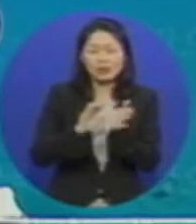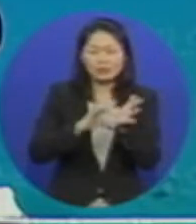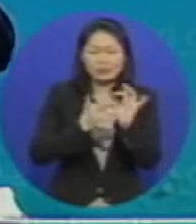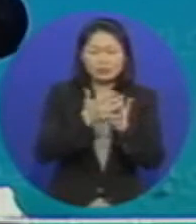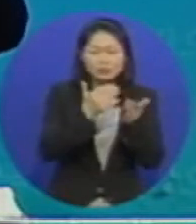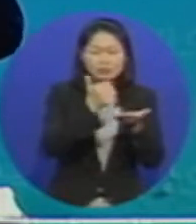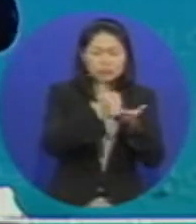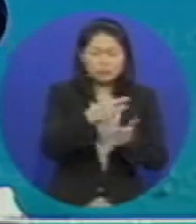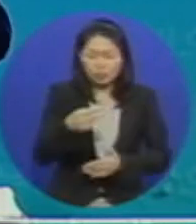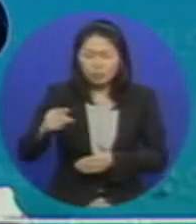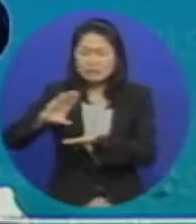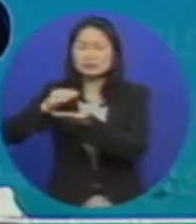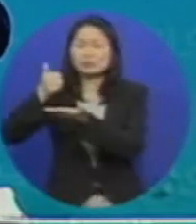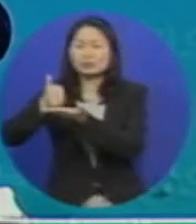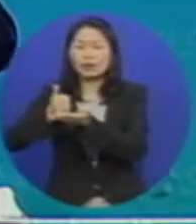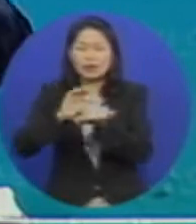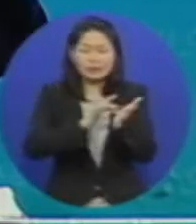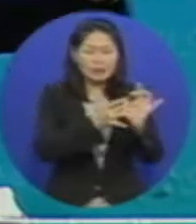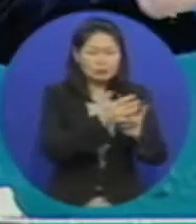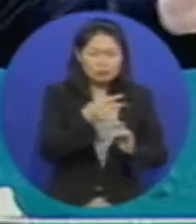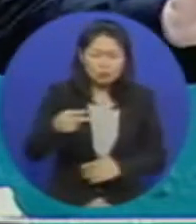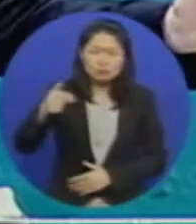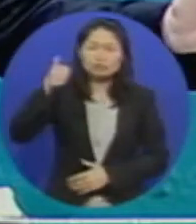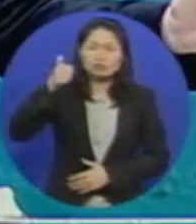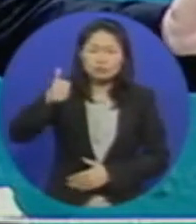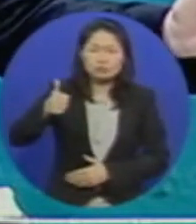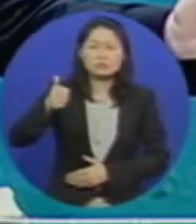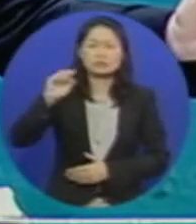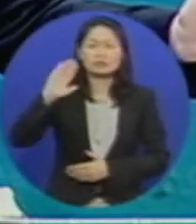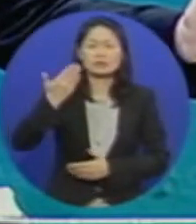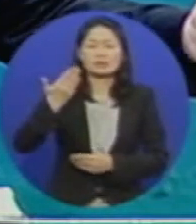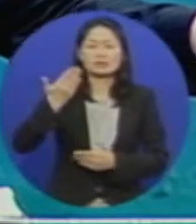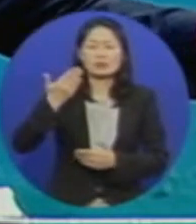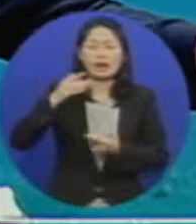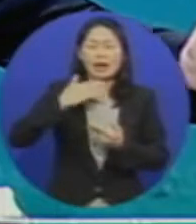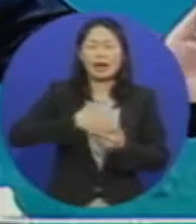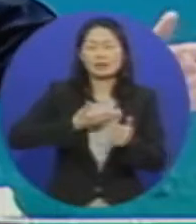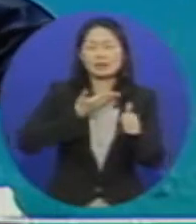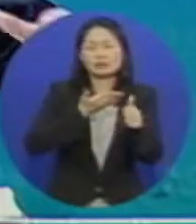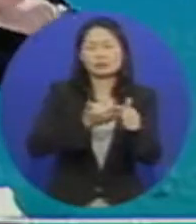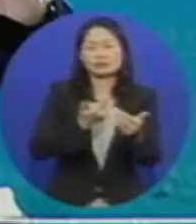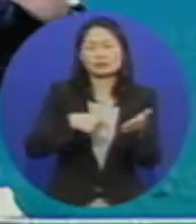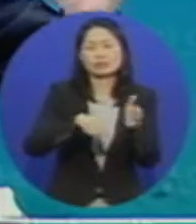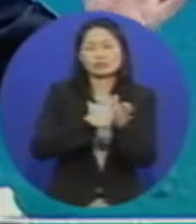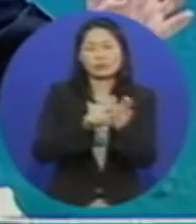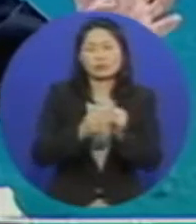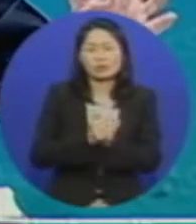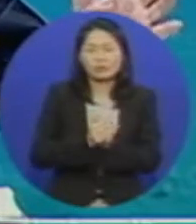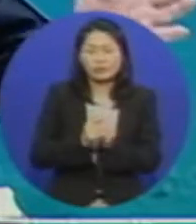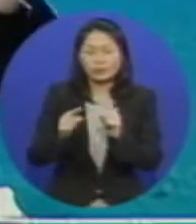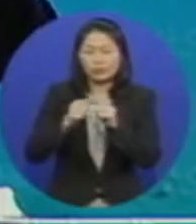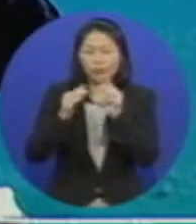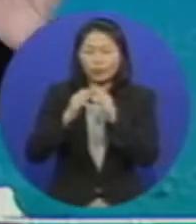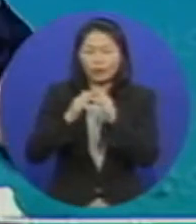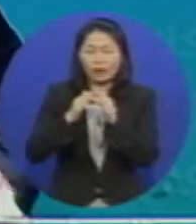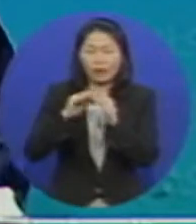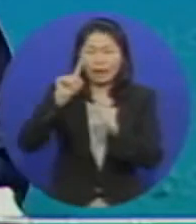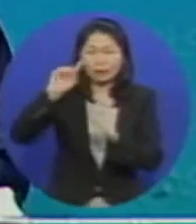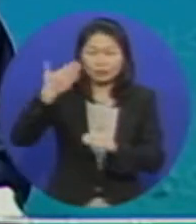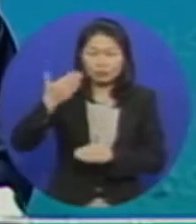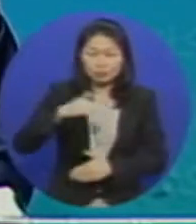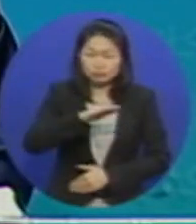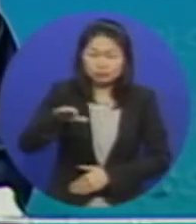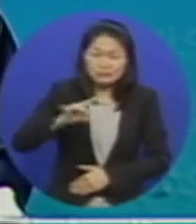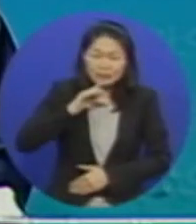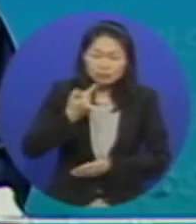구나 예수님이 주님이 구나 그걸 알게 하시죠 교회가 하나 되는 것은 우리들 만을 위해서